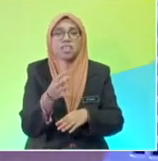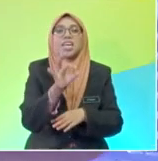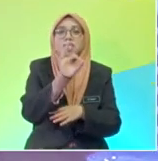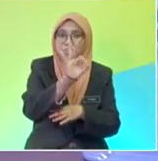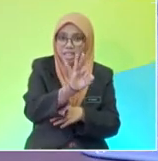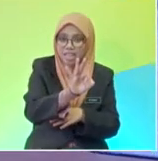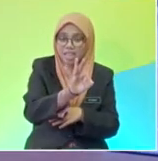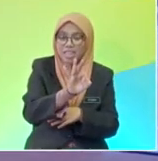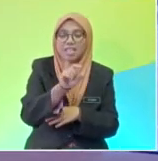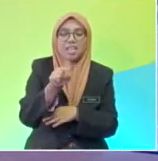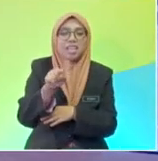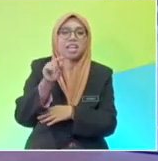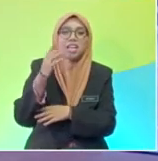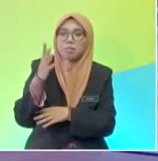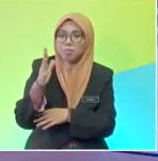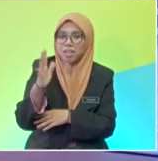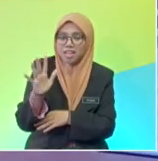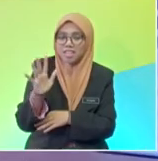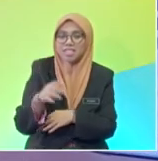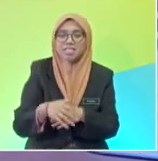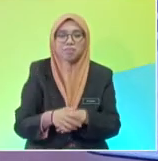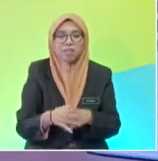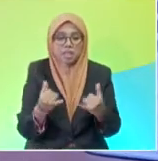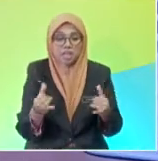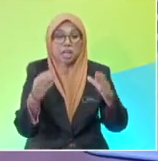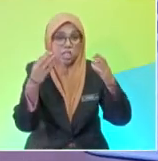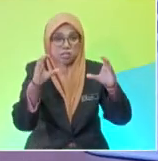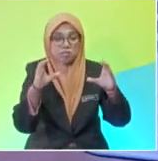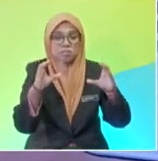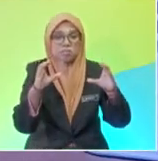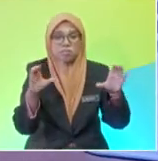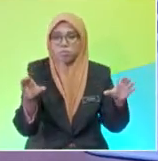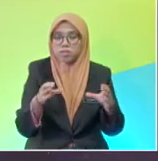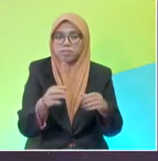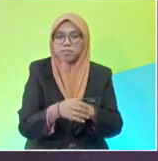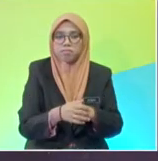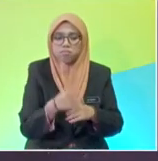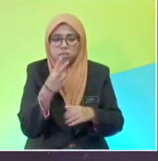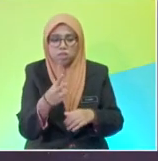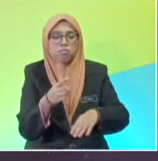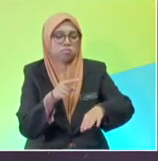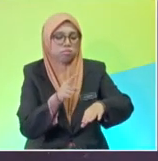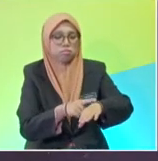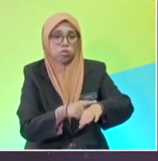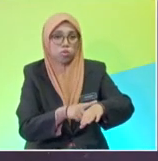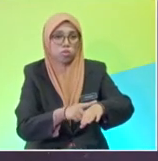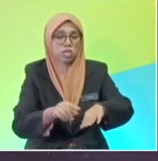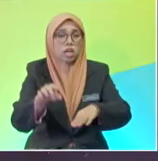9.15. Betul. Okey. Okey, cikgu cuba pula. Cikgu, ini pukul 8. Ini 8 pagi atau